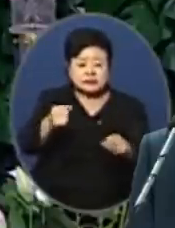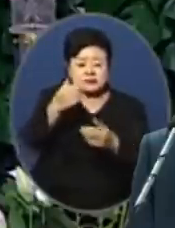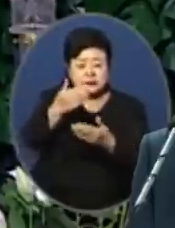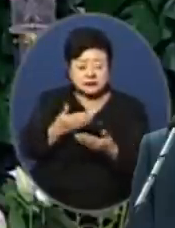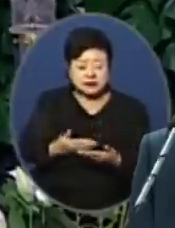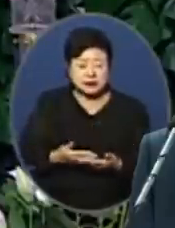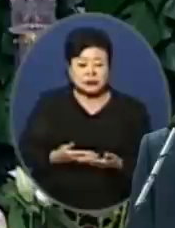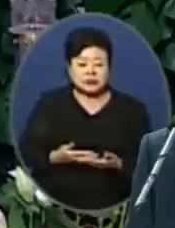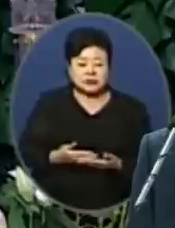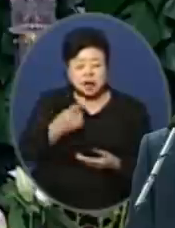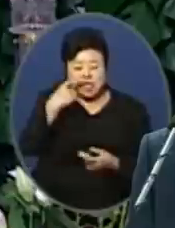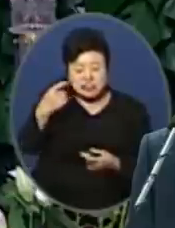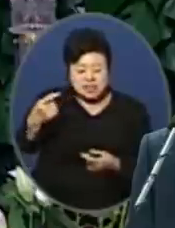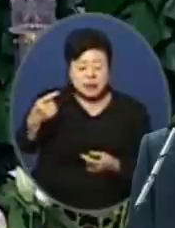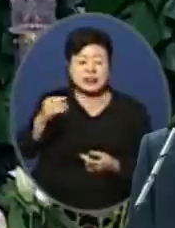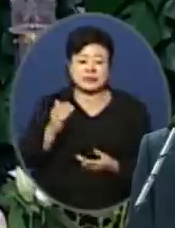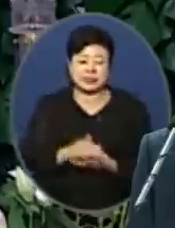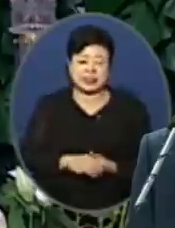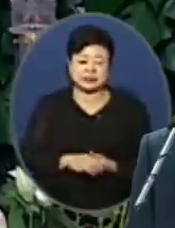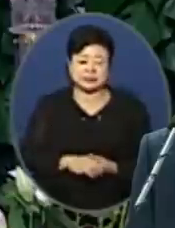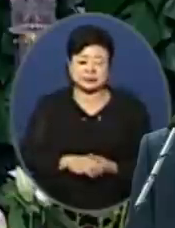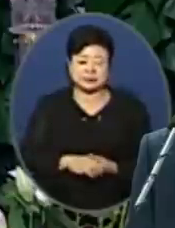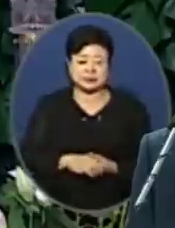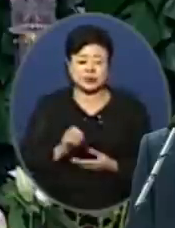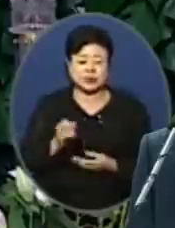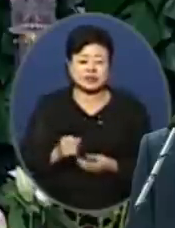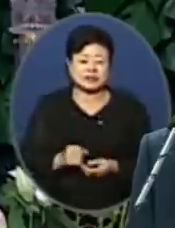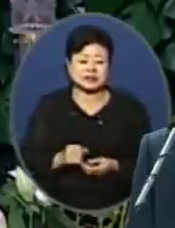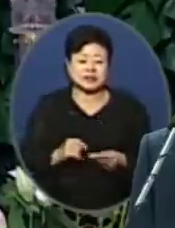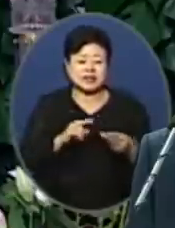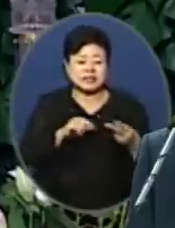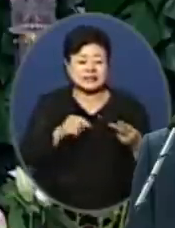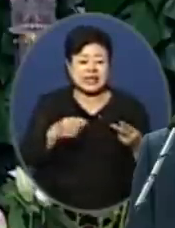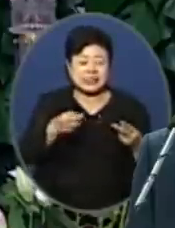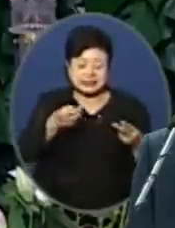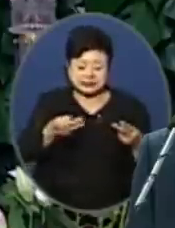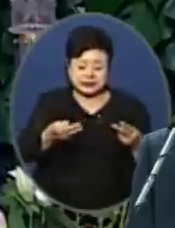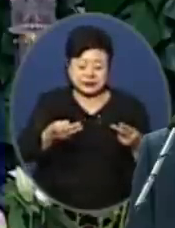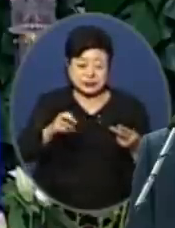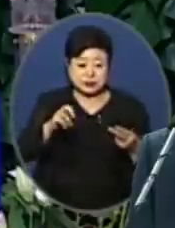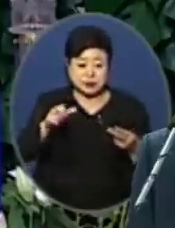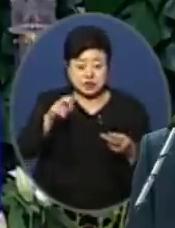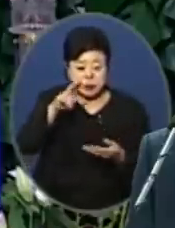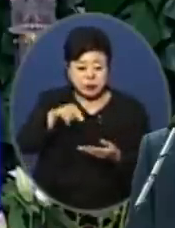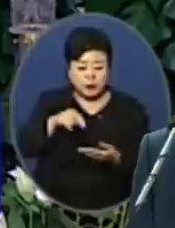얻는 기념인 것입니다. 골로새서 2장 13절로 15절 우리 다 같이